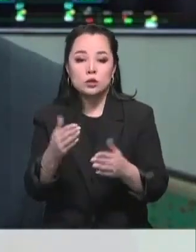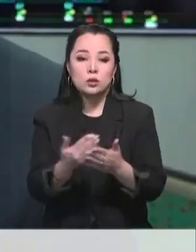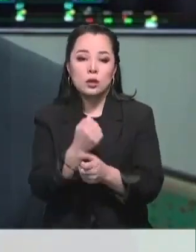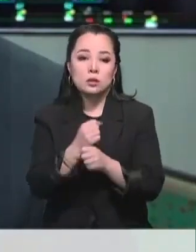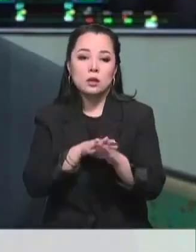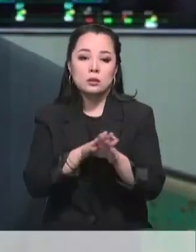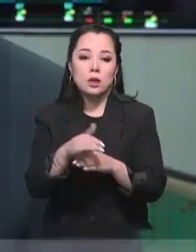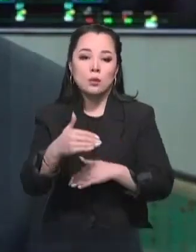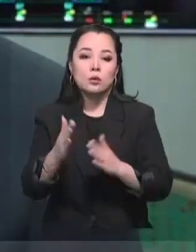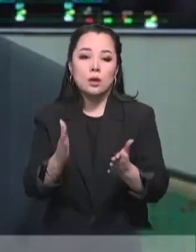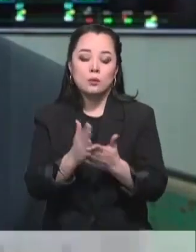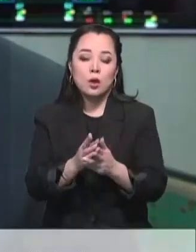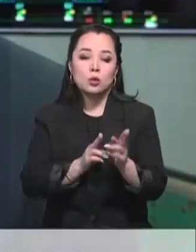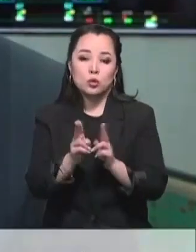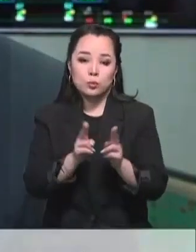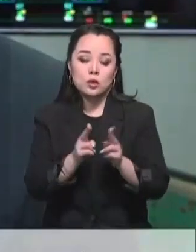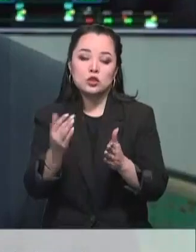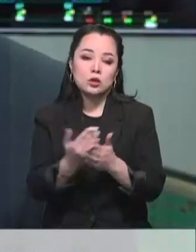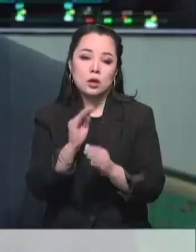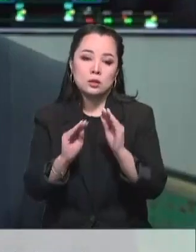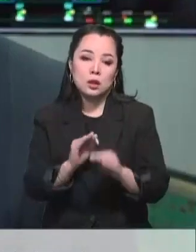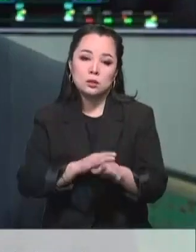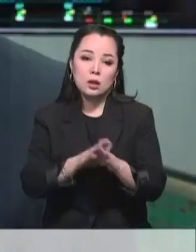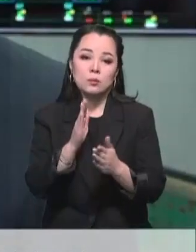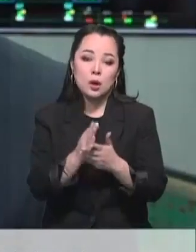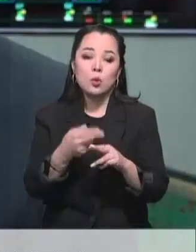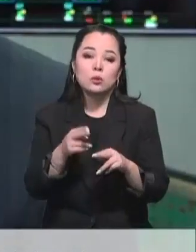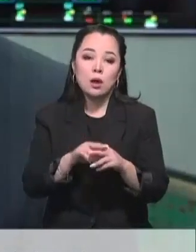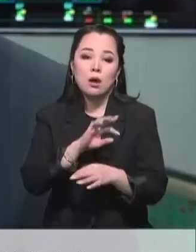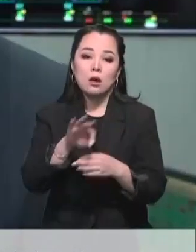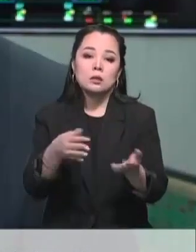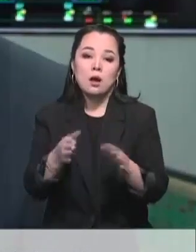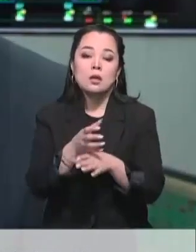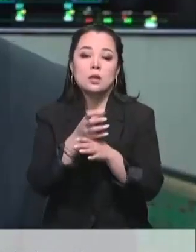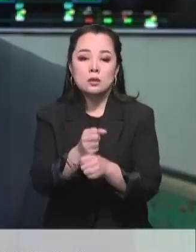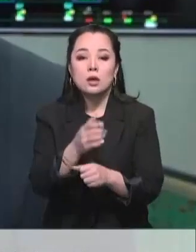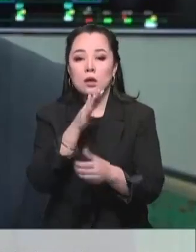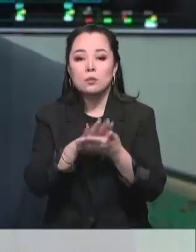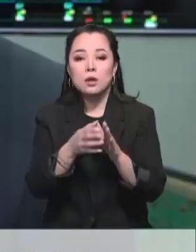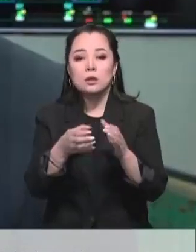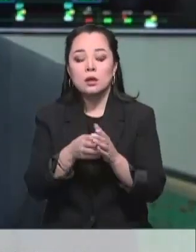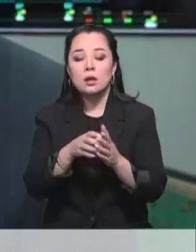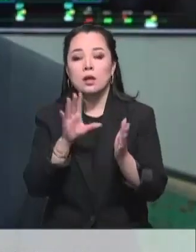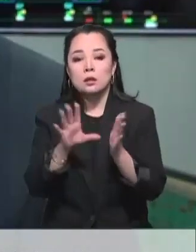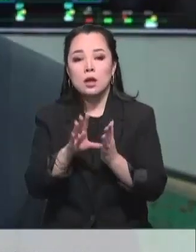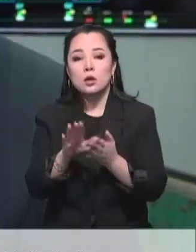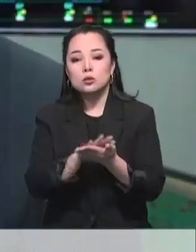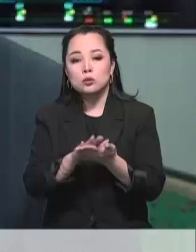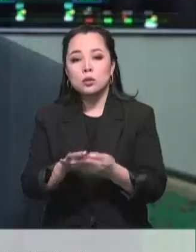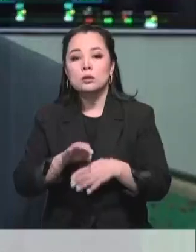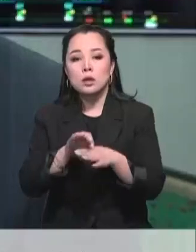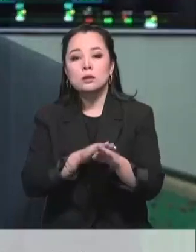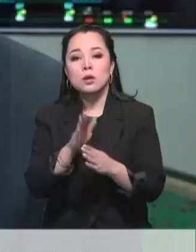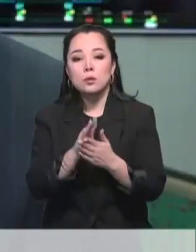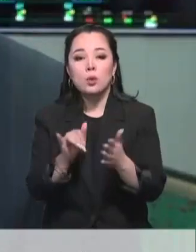блок, жаңа қазандық турбиналық жабдық орнатылды. Сонымен қатар қалдықтарды азайтатын заманауи электр сүзгілер орнатылды.